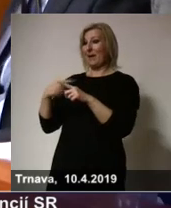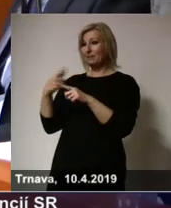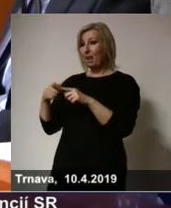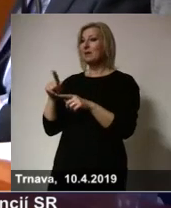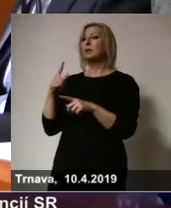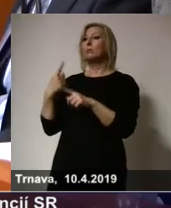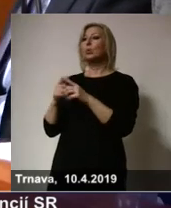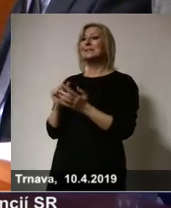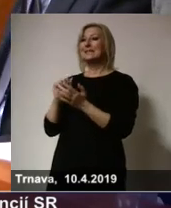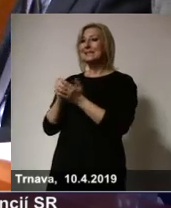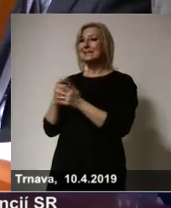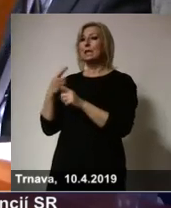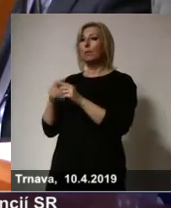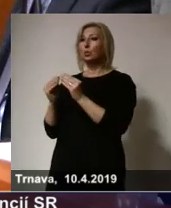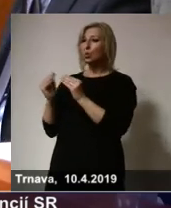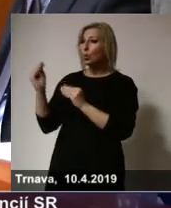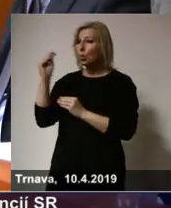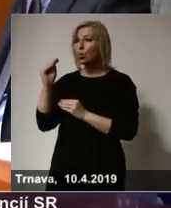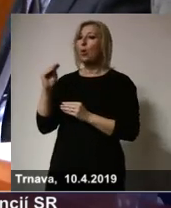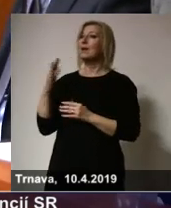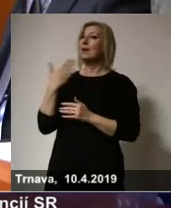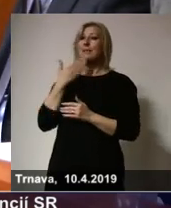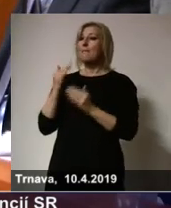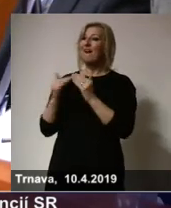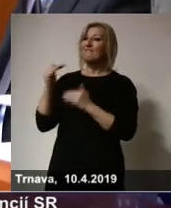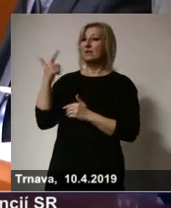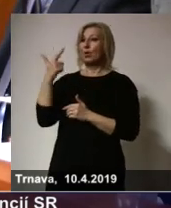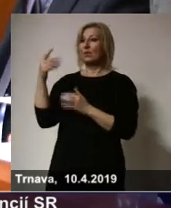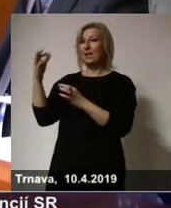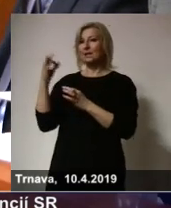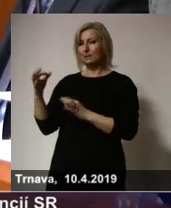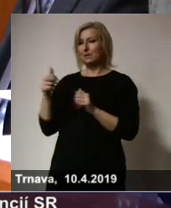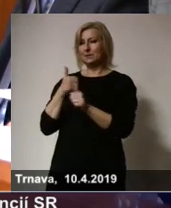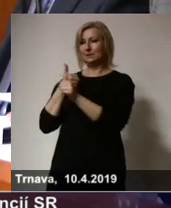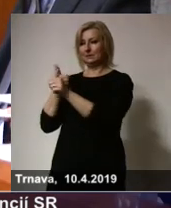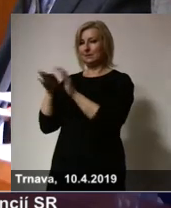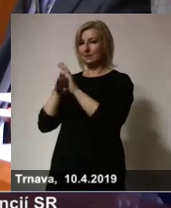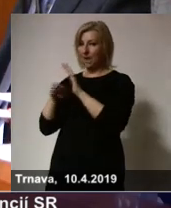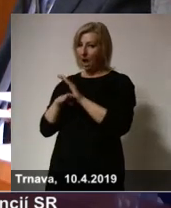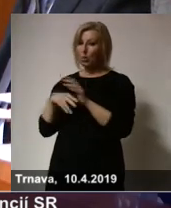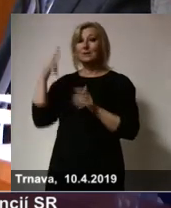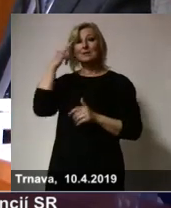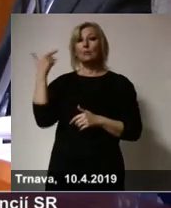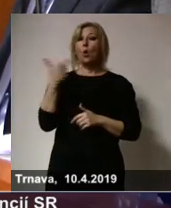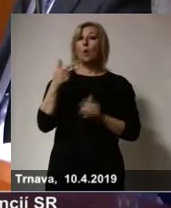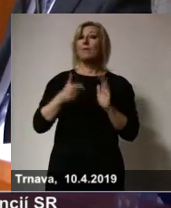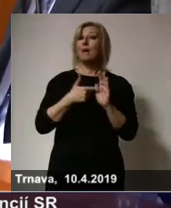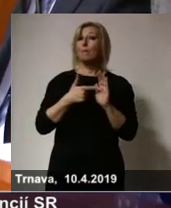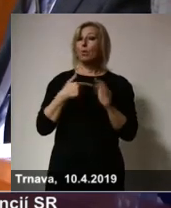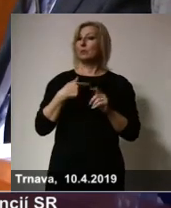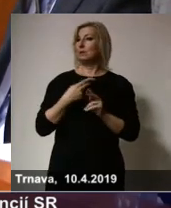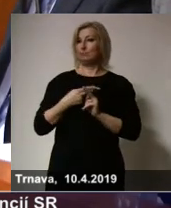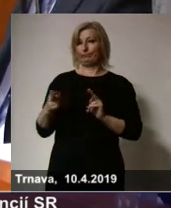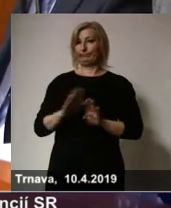zákonom povolených 25%. Takže obidve podmienky, ktoré sú potrebné k splneniu poskytnutia